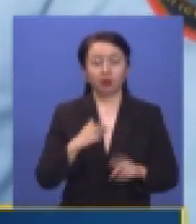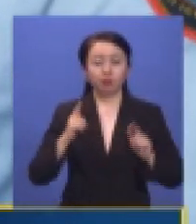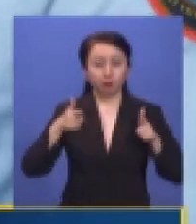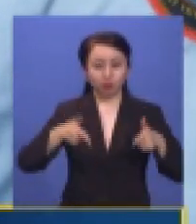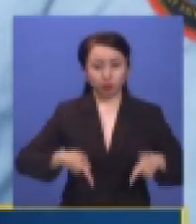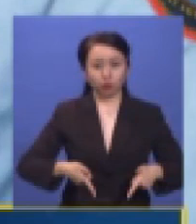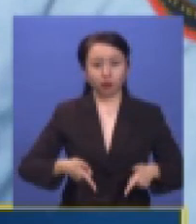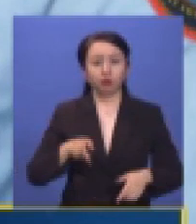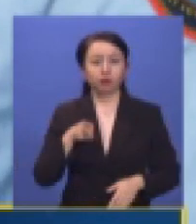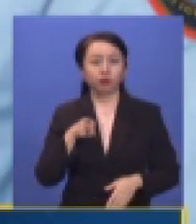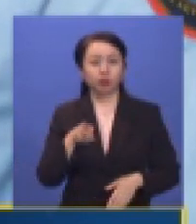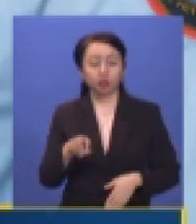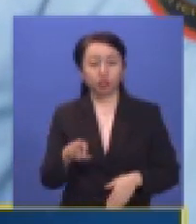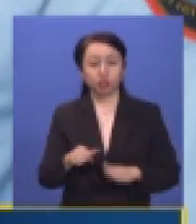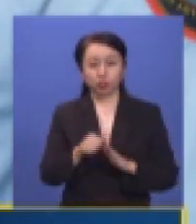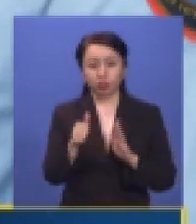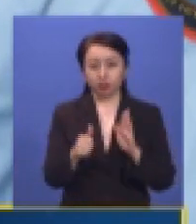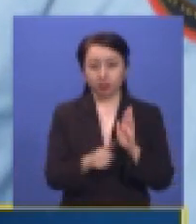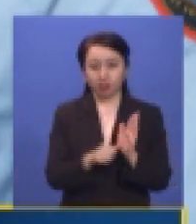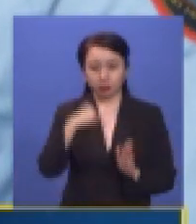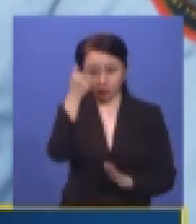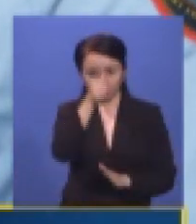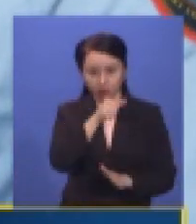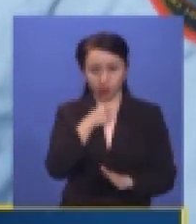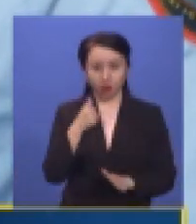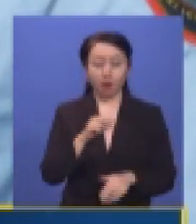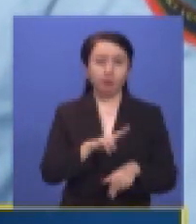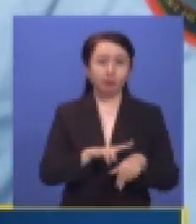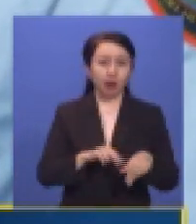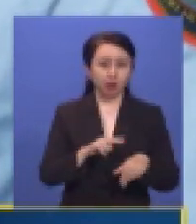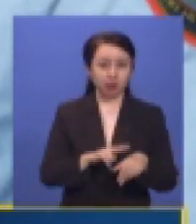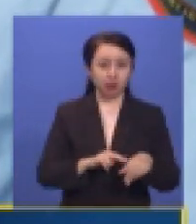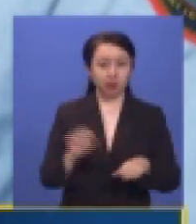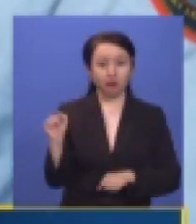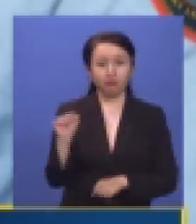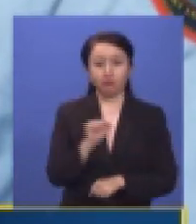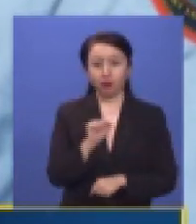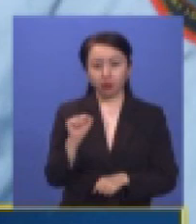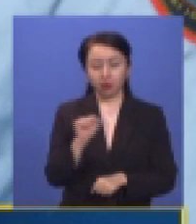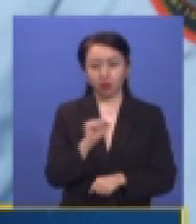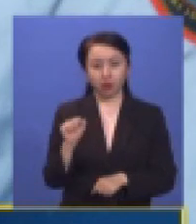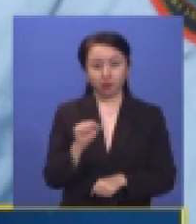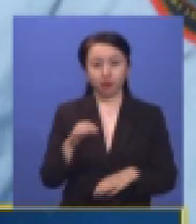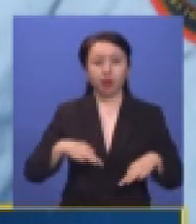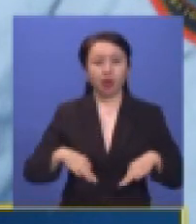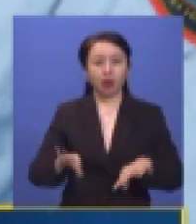в 2016 году на должность полицейского водителя автохозяйства департамента